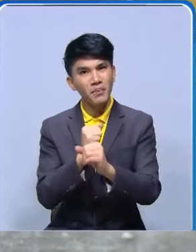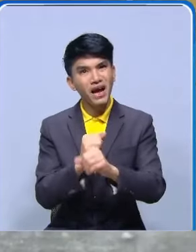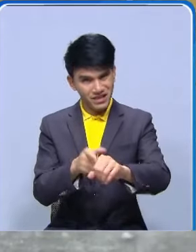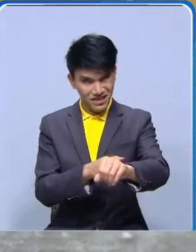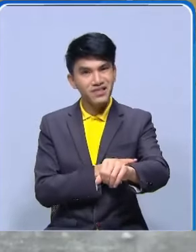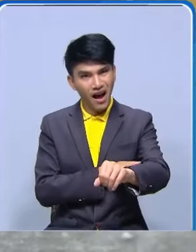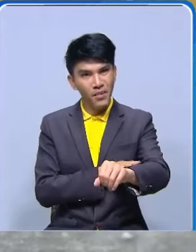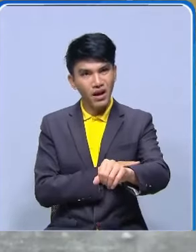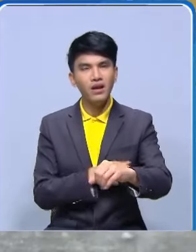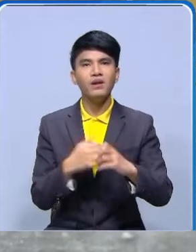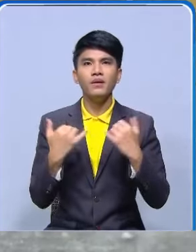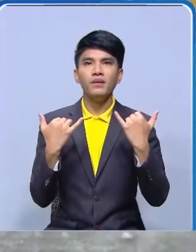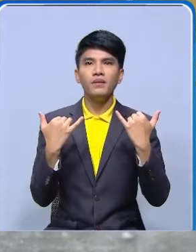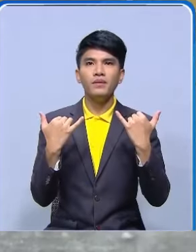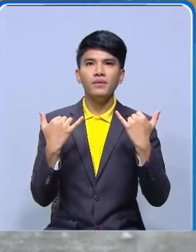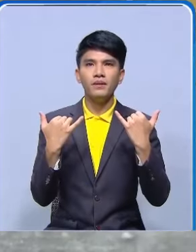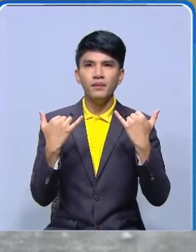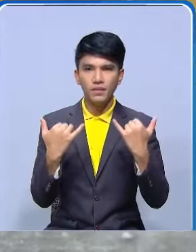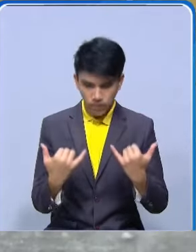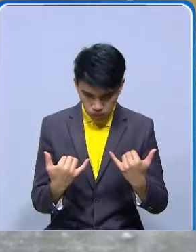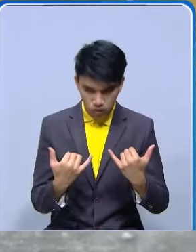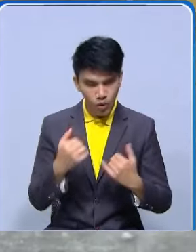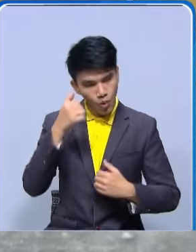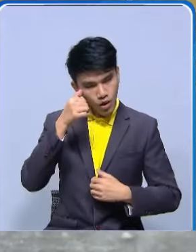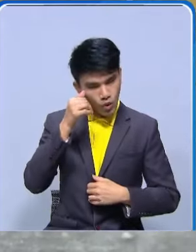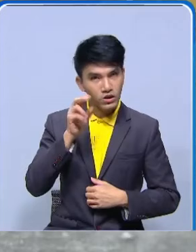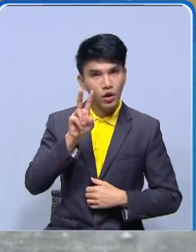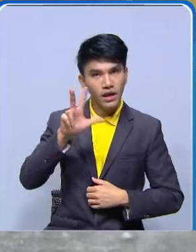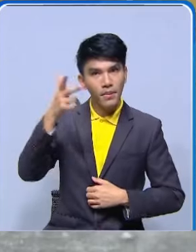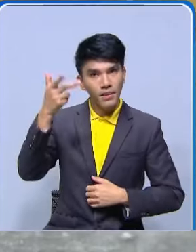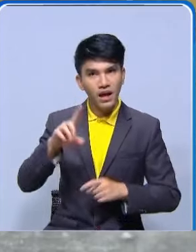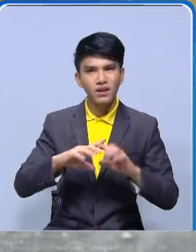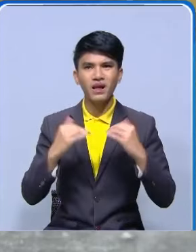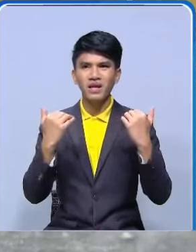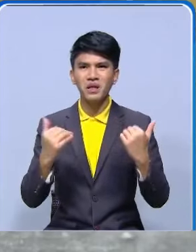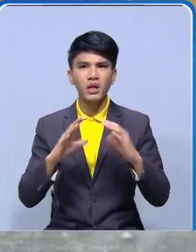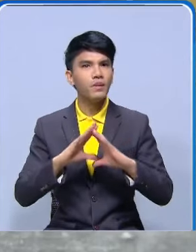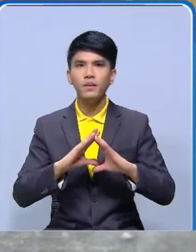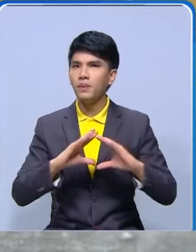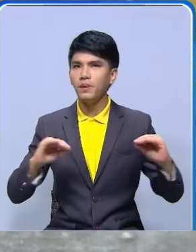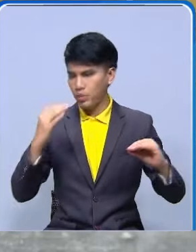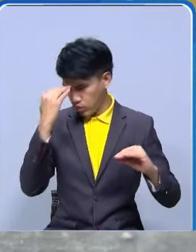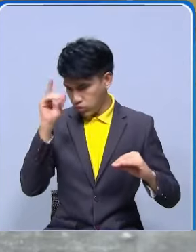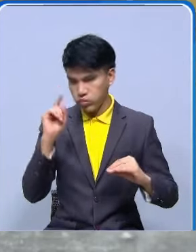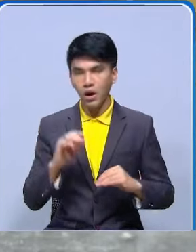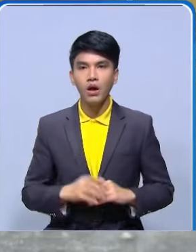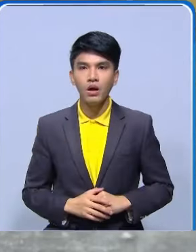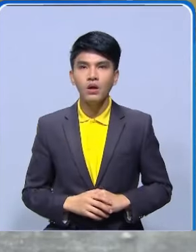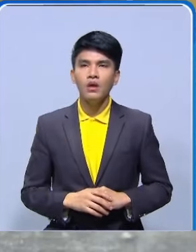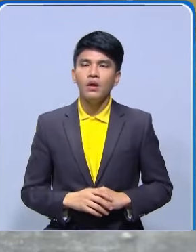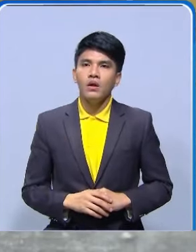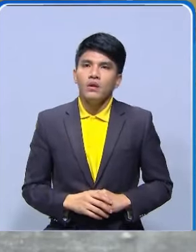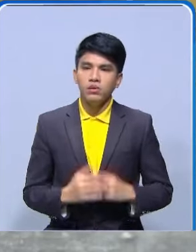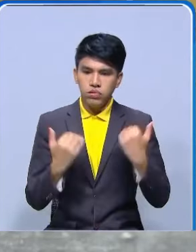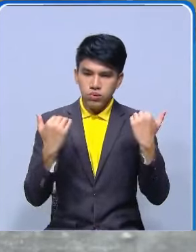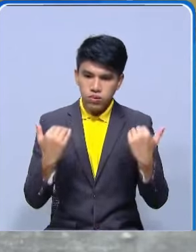คือเหมือนกับว่ามันผ่านไปแล้ว2-3วันแต่เหมือนมันก็ยังไม่คืบเพราะว่าทางผู้ถูกกล่าวหายังไม่ได้มีการ